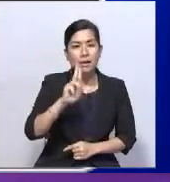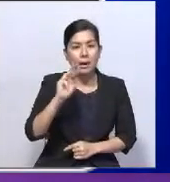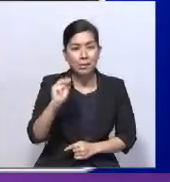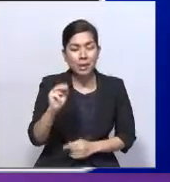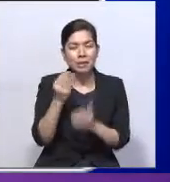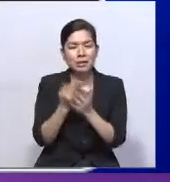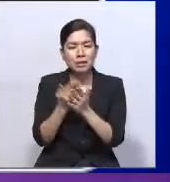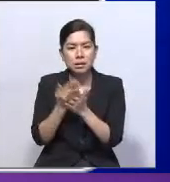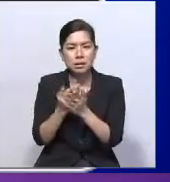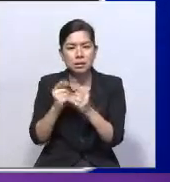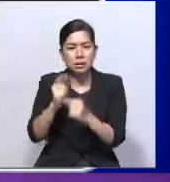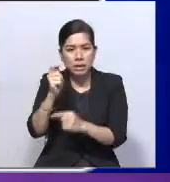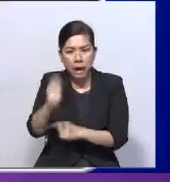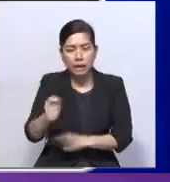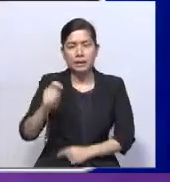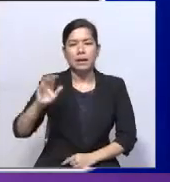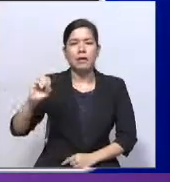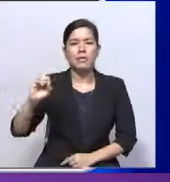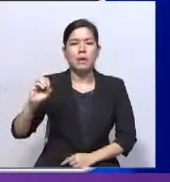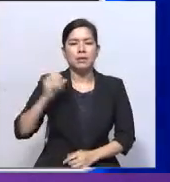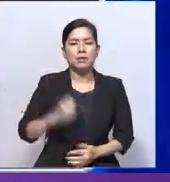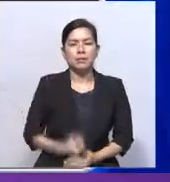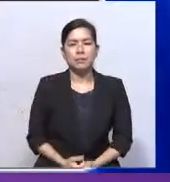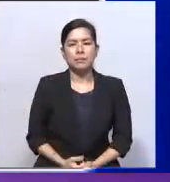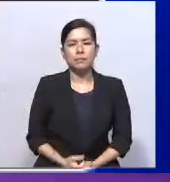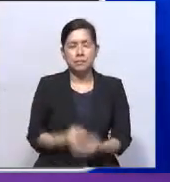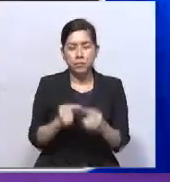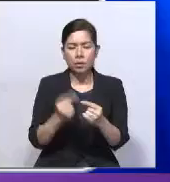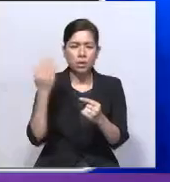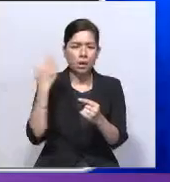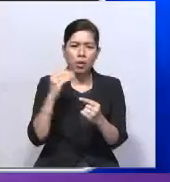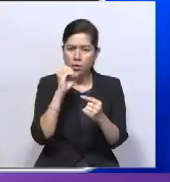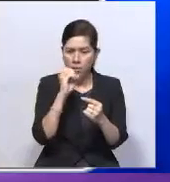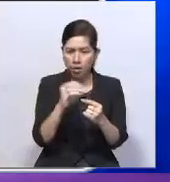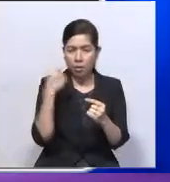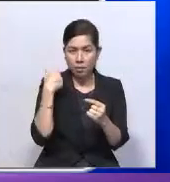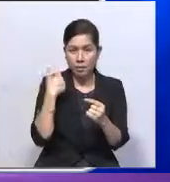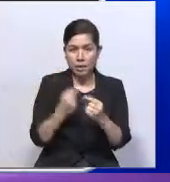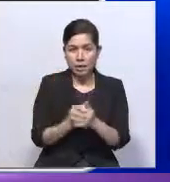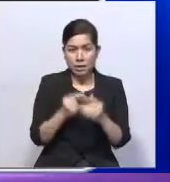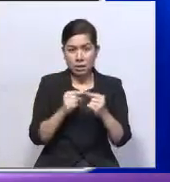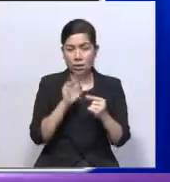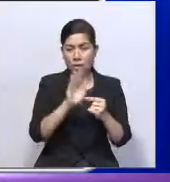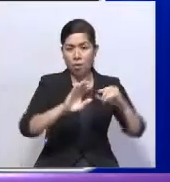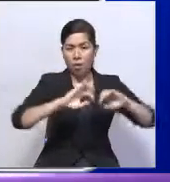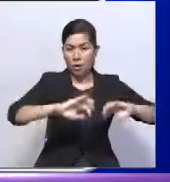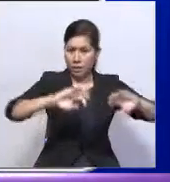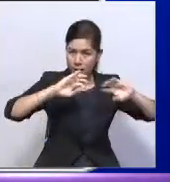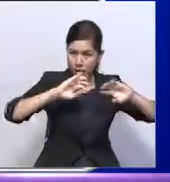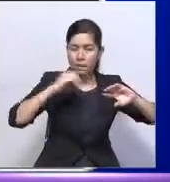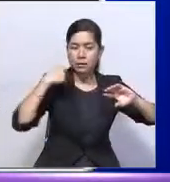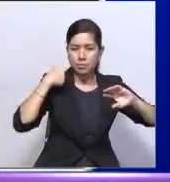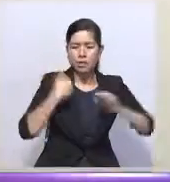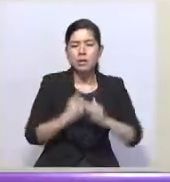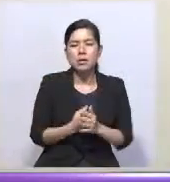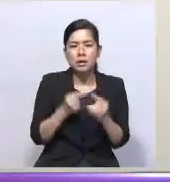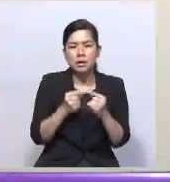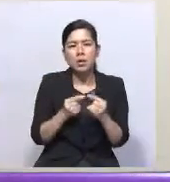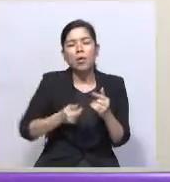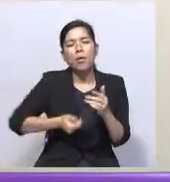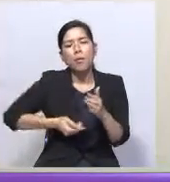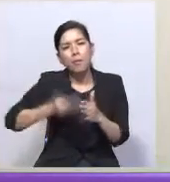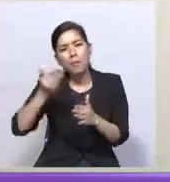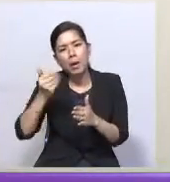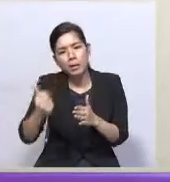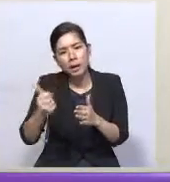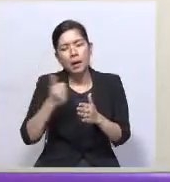เนี่ยมันก็มียกเว้นเฉพาะส่วนพวกส่วนราชการนะครับส่วนใหญ่ก็เป็นส่วนราชการ